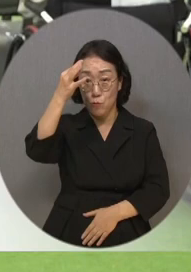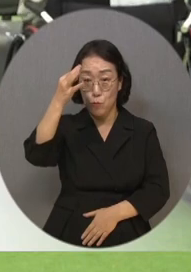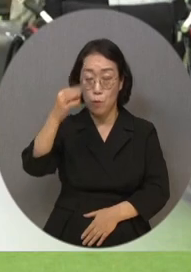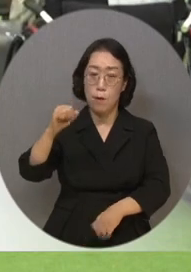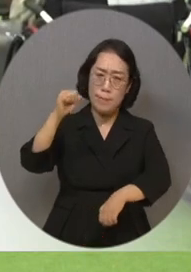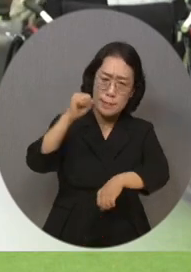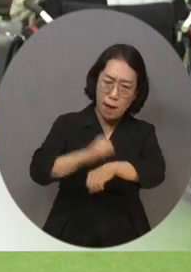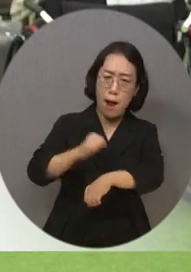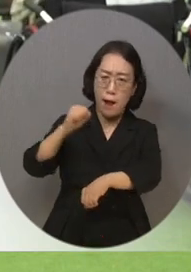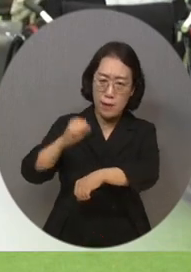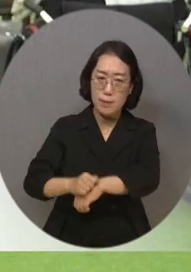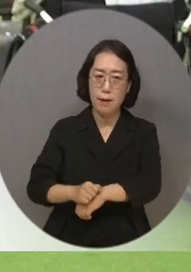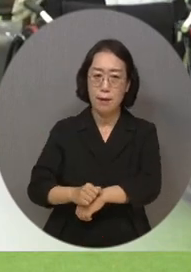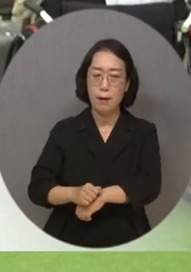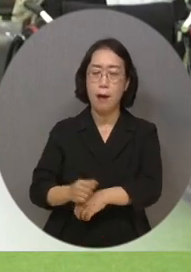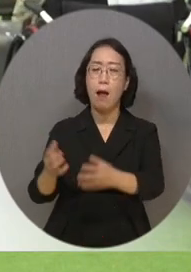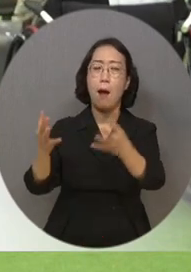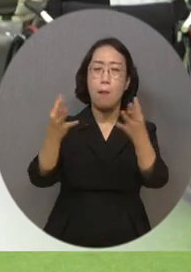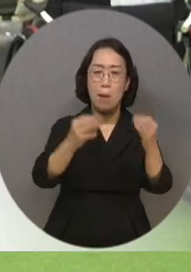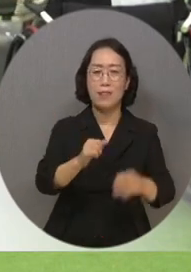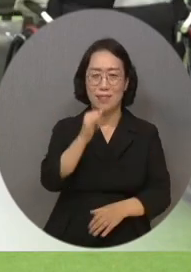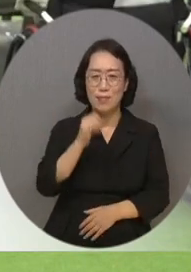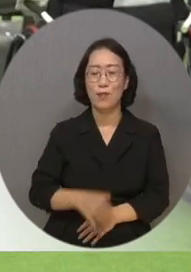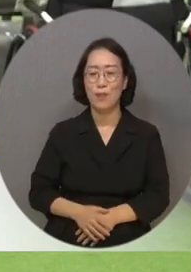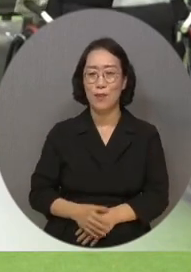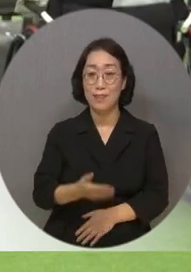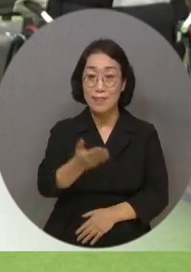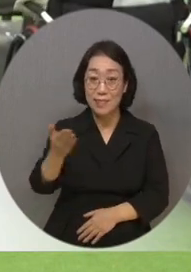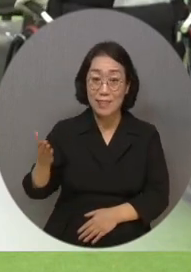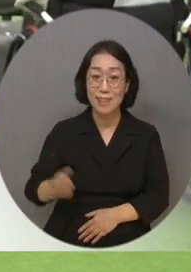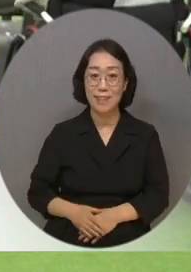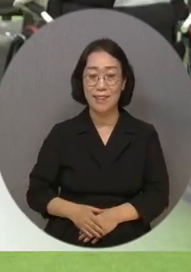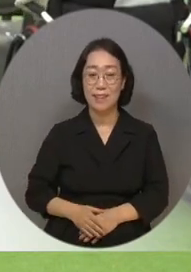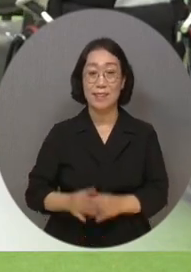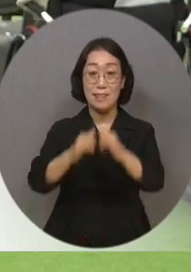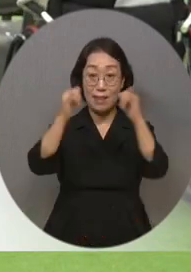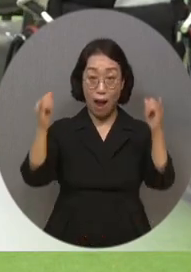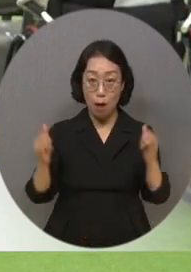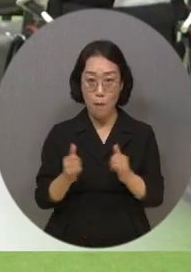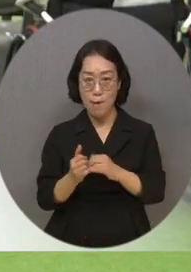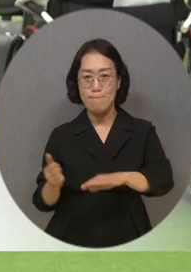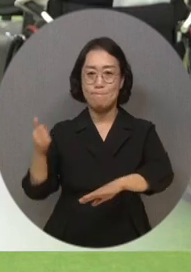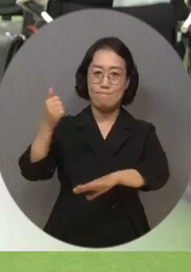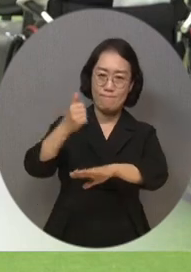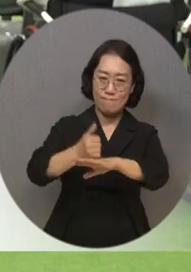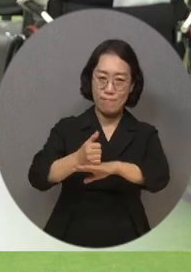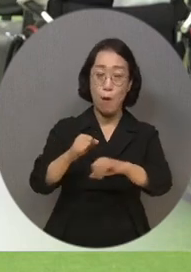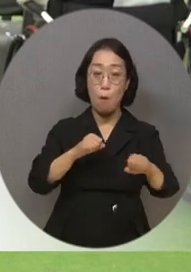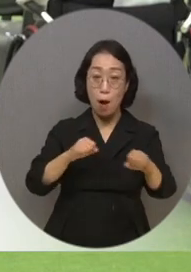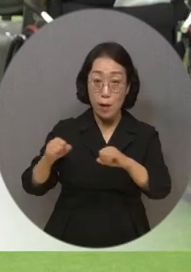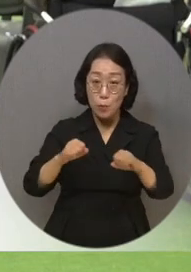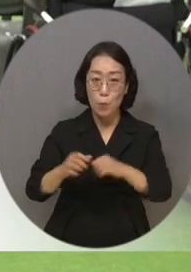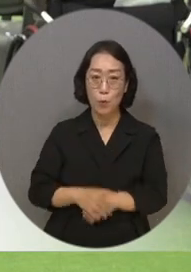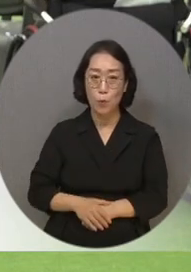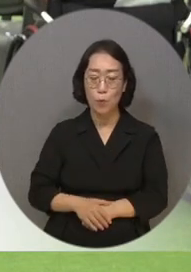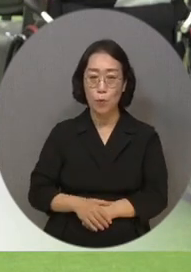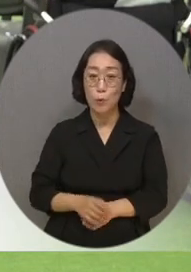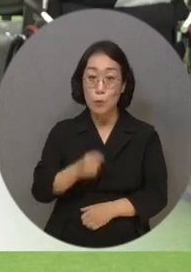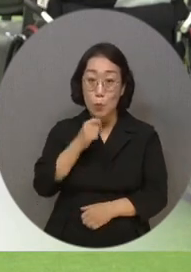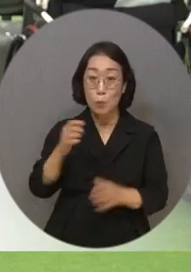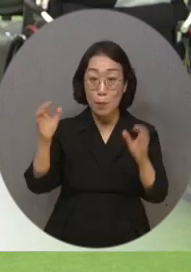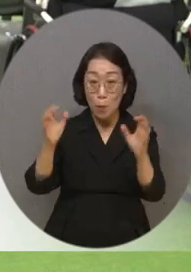쪽에 장기가 있는 친구들이 많거든요. 그 친구들이 많이 사회에 나와서 이런 어떤